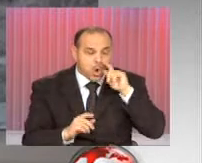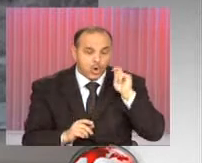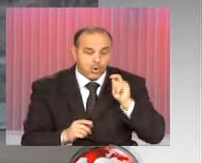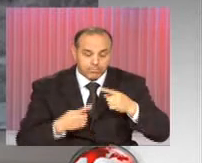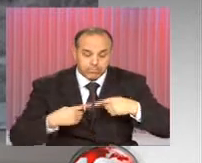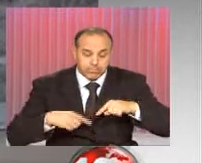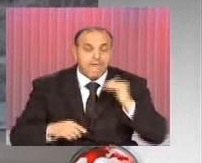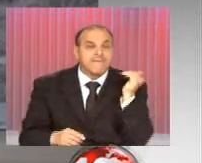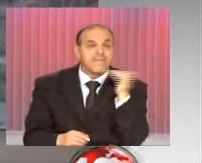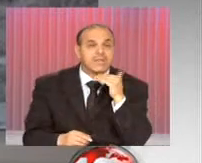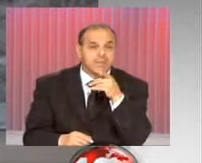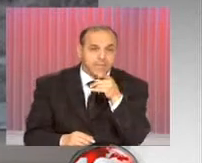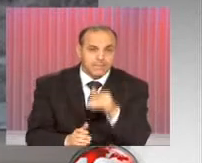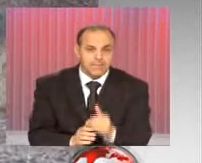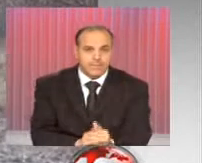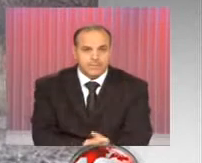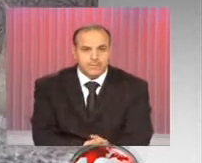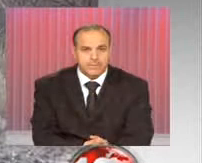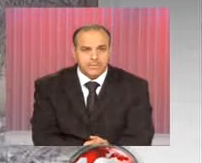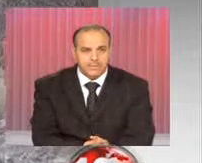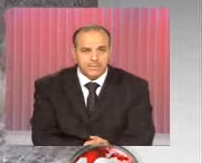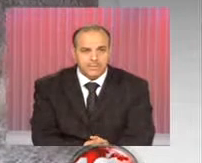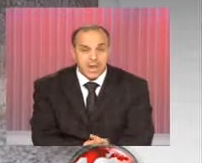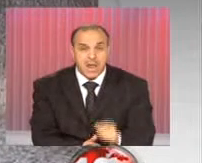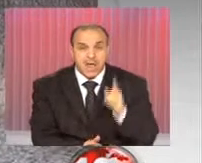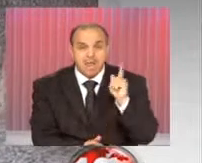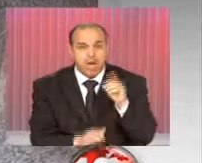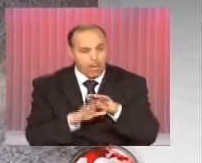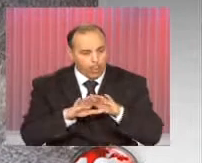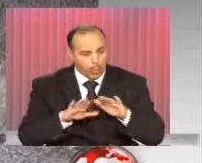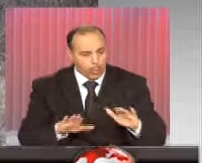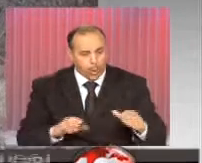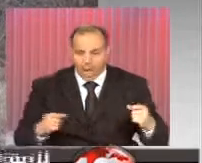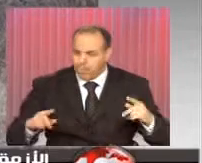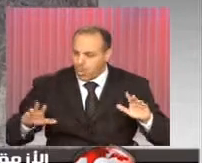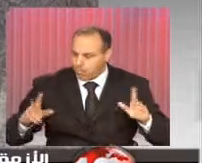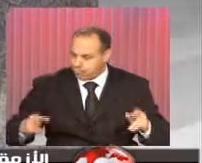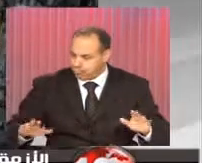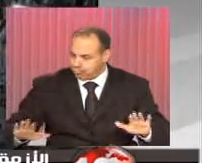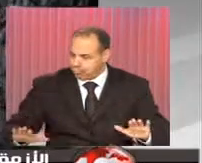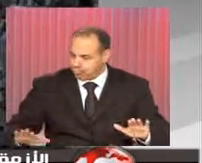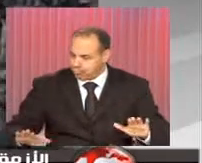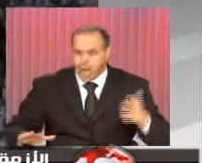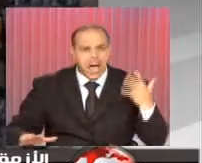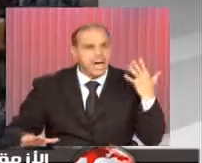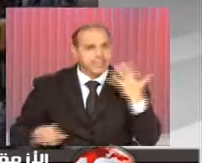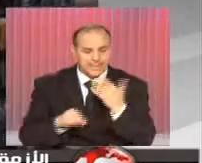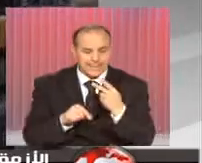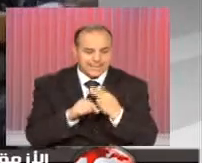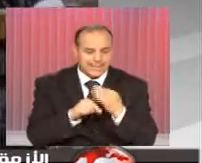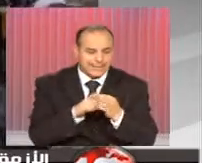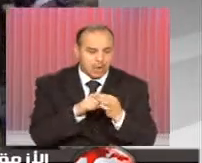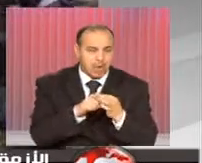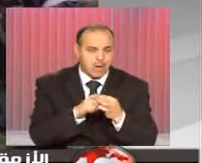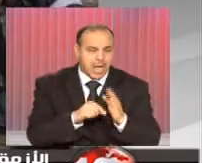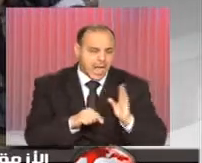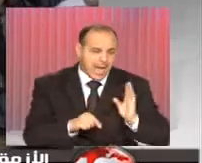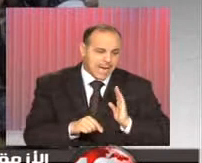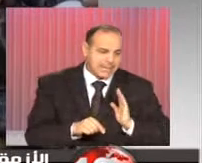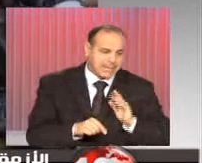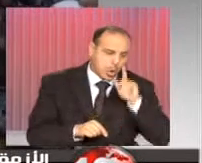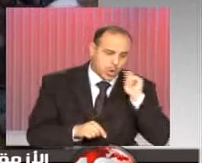جلسة طارئة. رغم الهدنة التي تم التوصل إليها في 5 سبتمبر الماضي بين الجيش